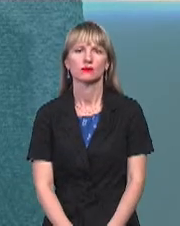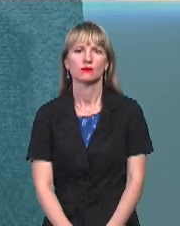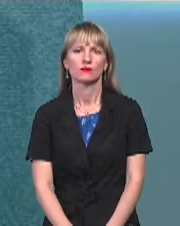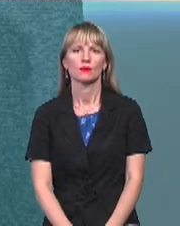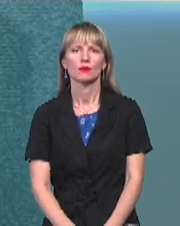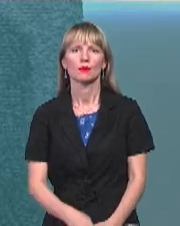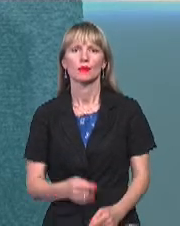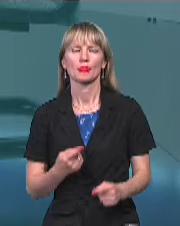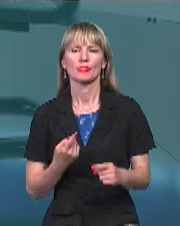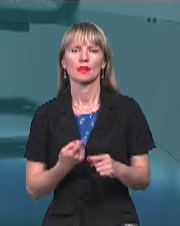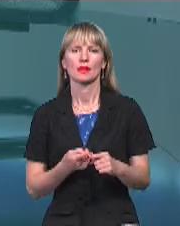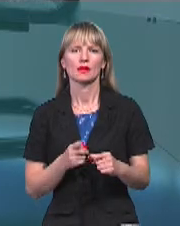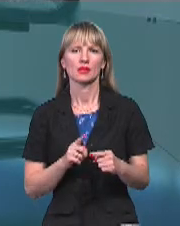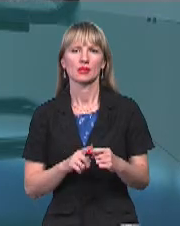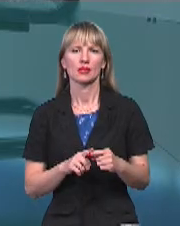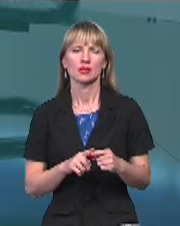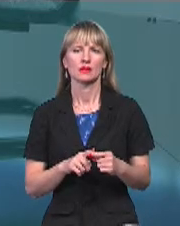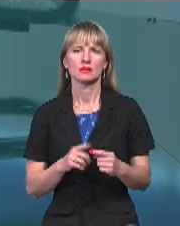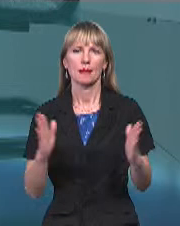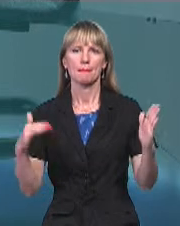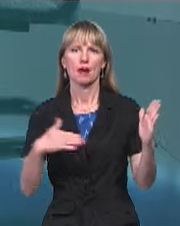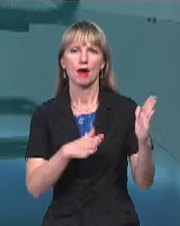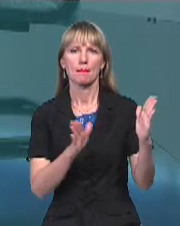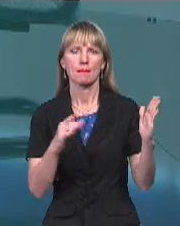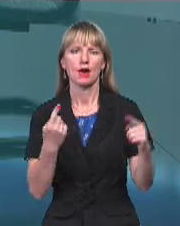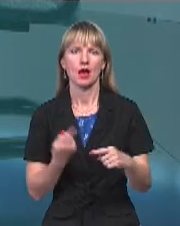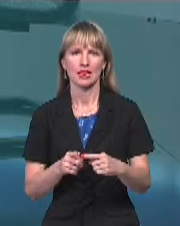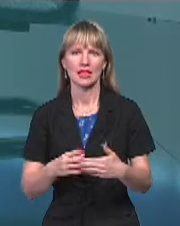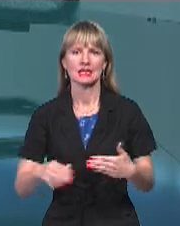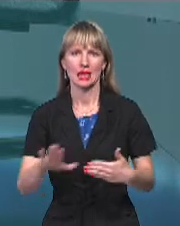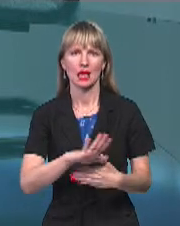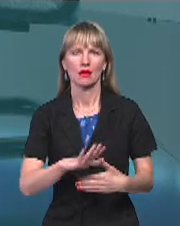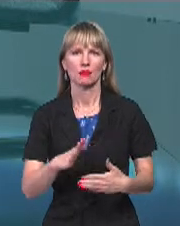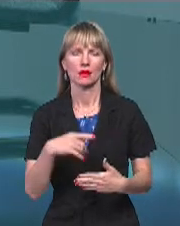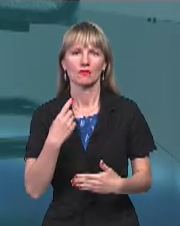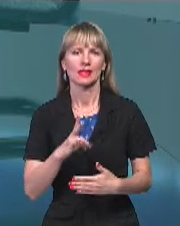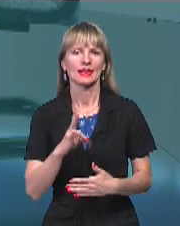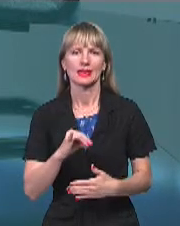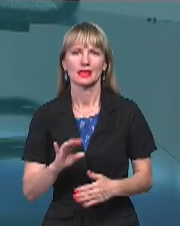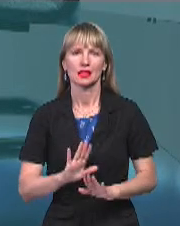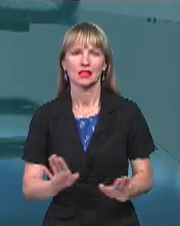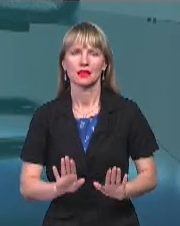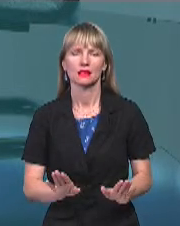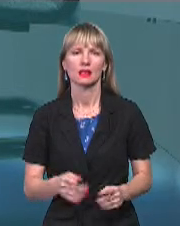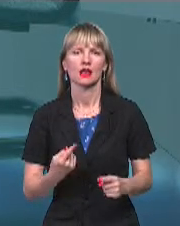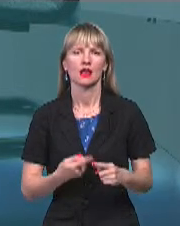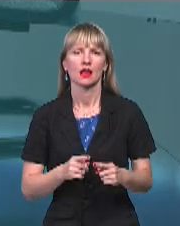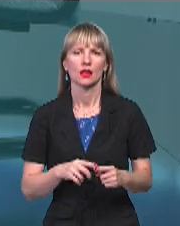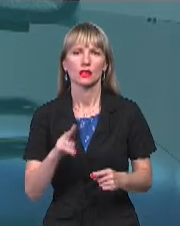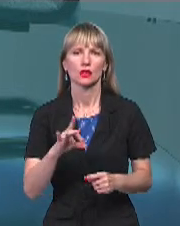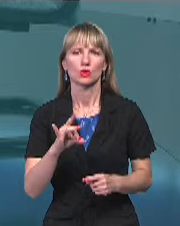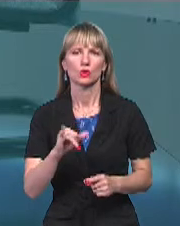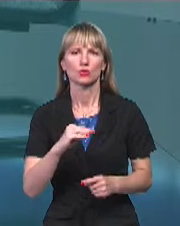Це... мата Дружелюбівської сільської ради. Да. Це про саме ці землі йде мова? Ні. Це